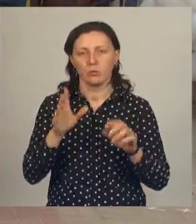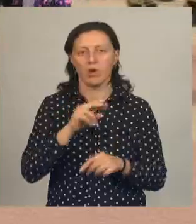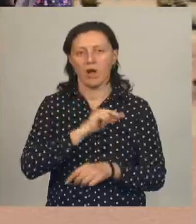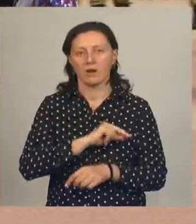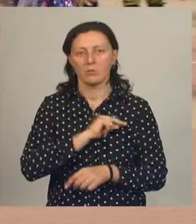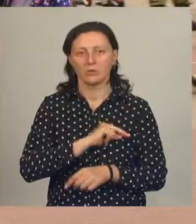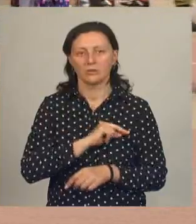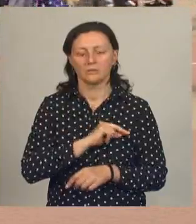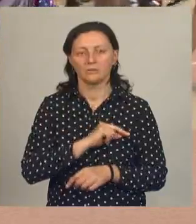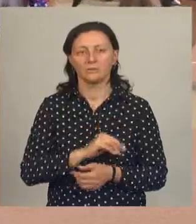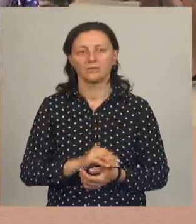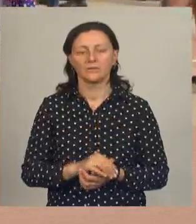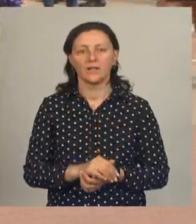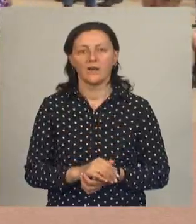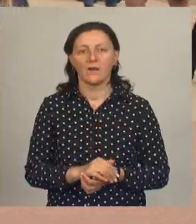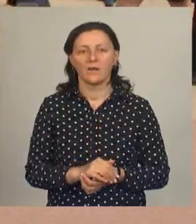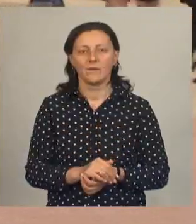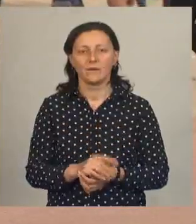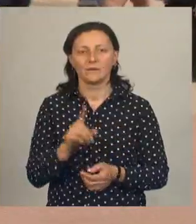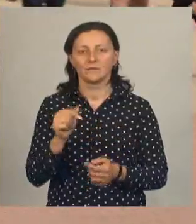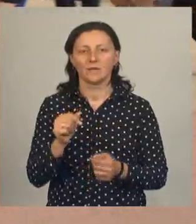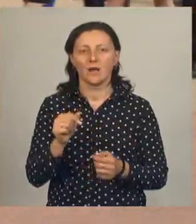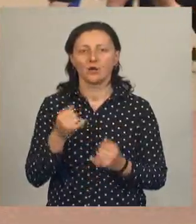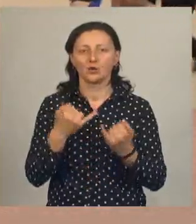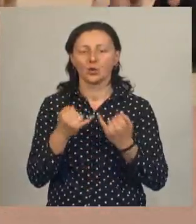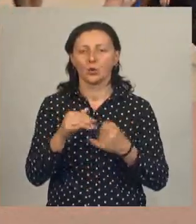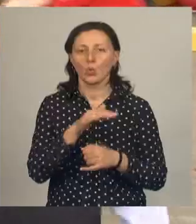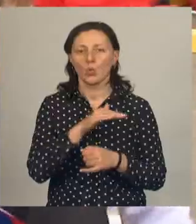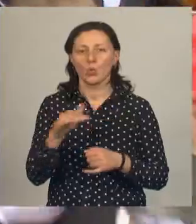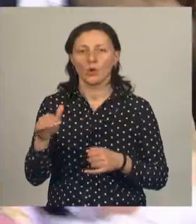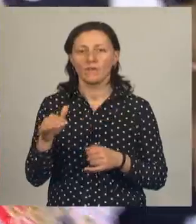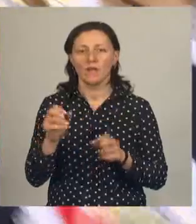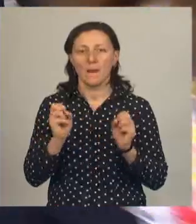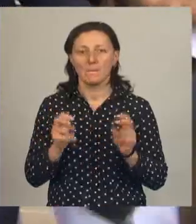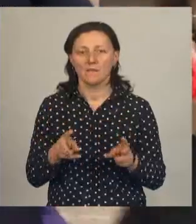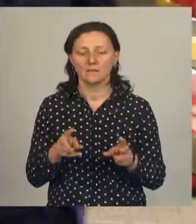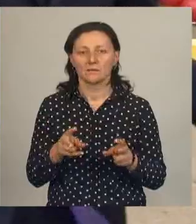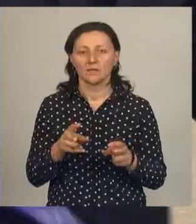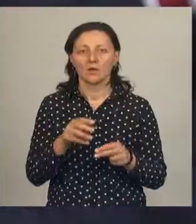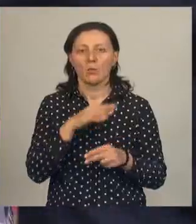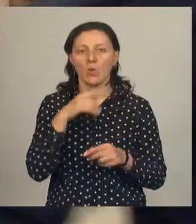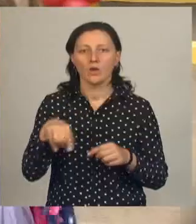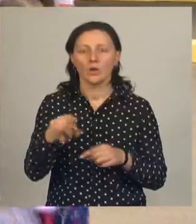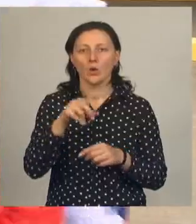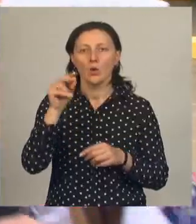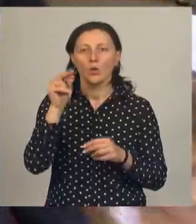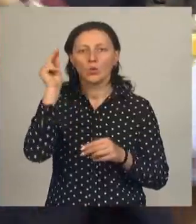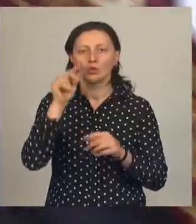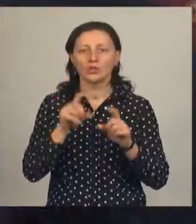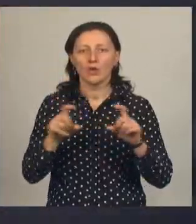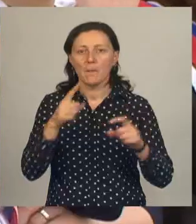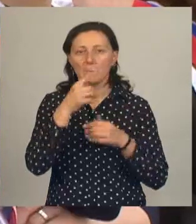работать. Из-за действующего в области желтого уровня террористической опасности часть выпускников из приграничных